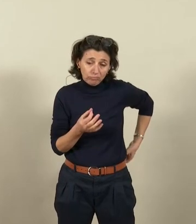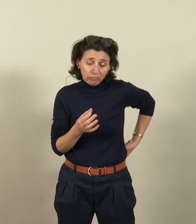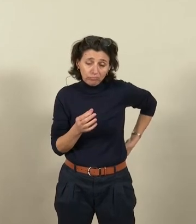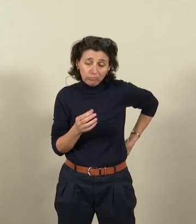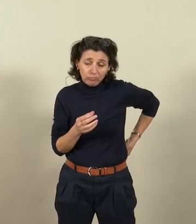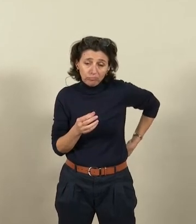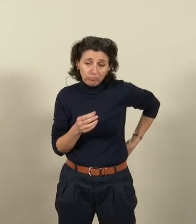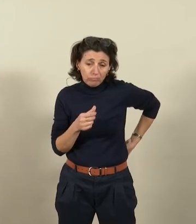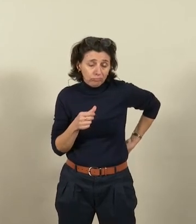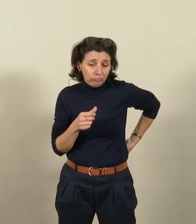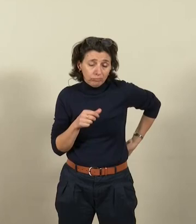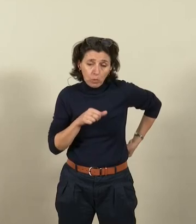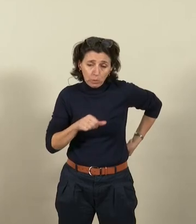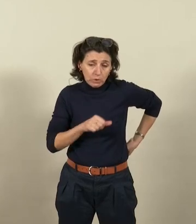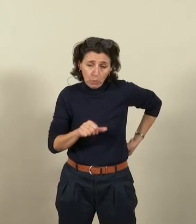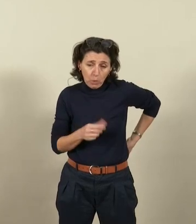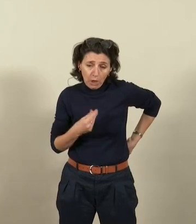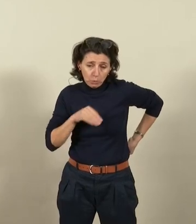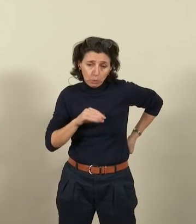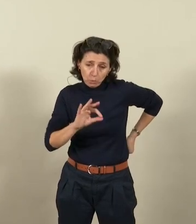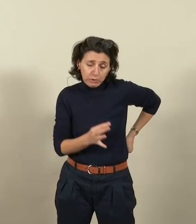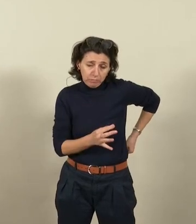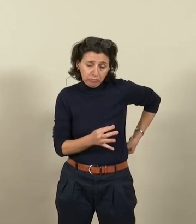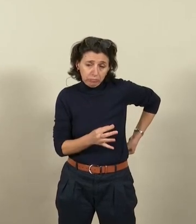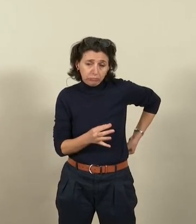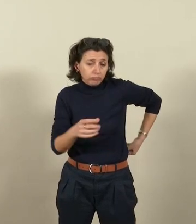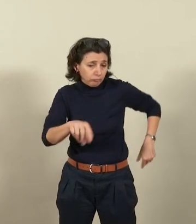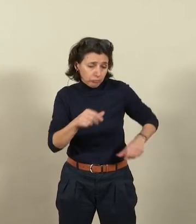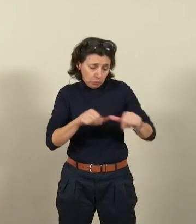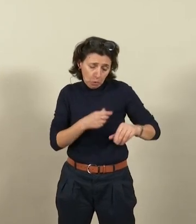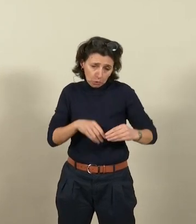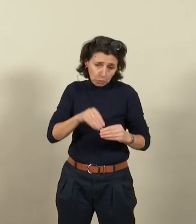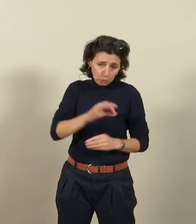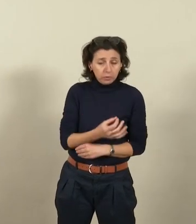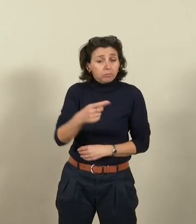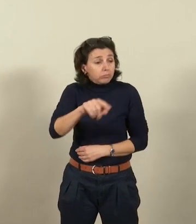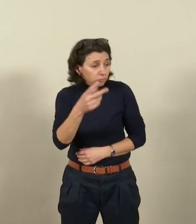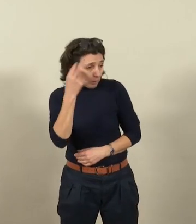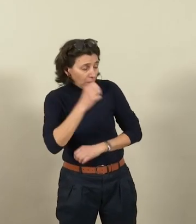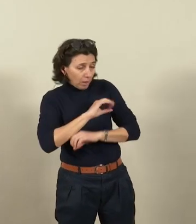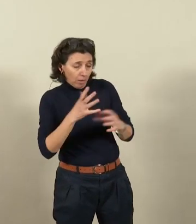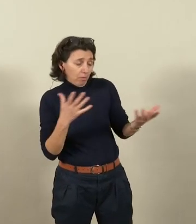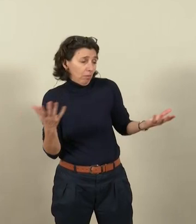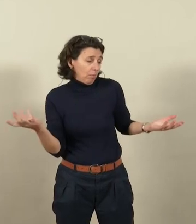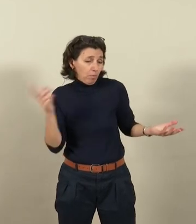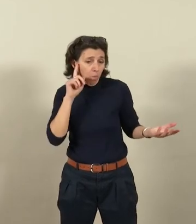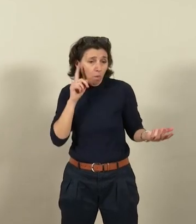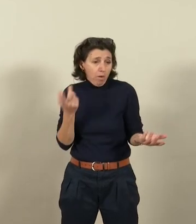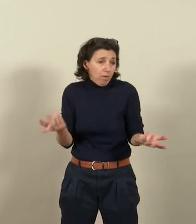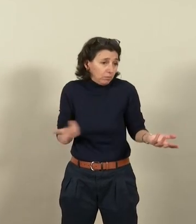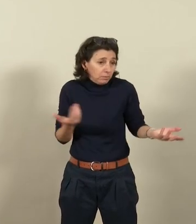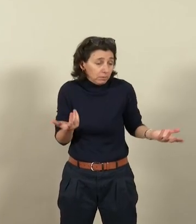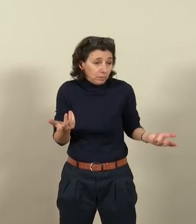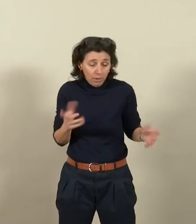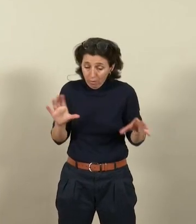comprenez que vous saluez pour certains celle du suivi de des formations contre les